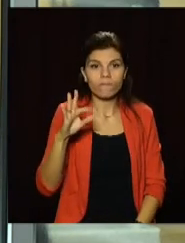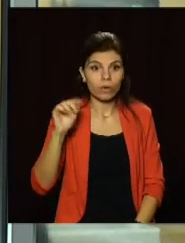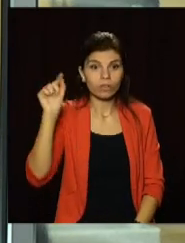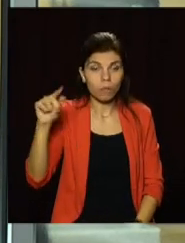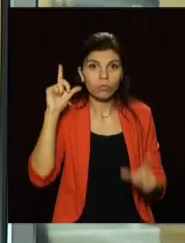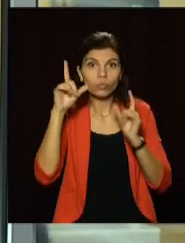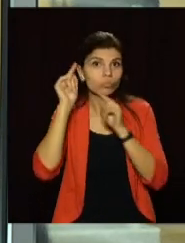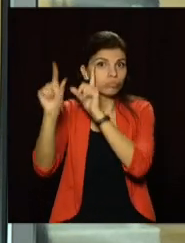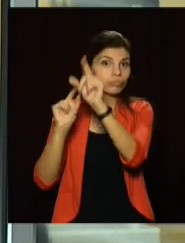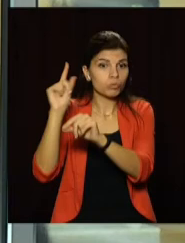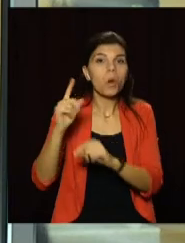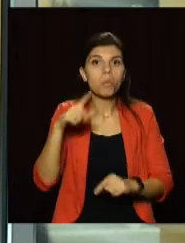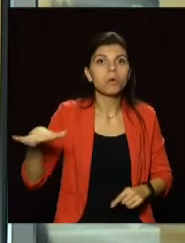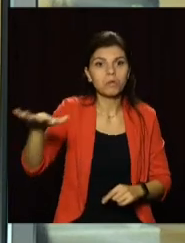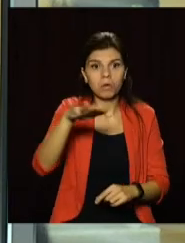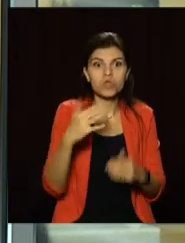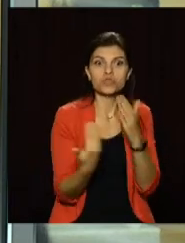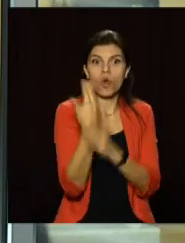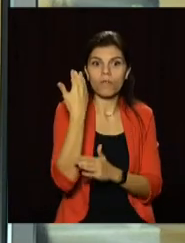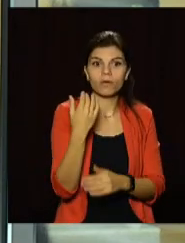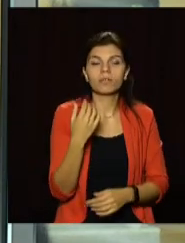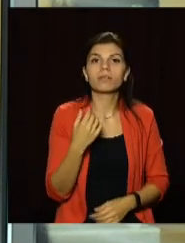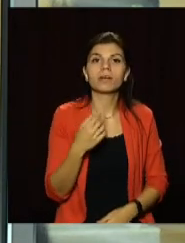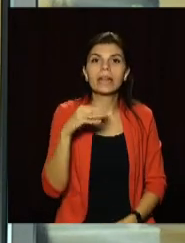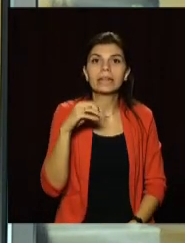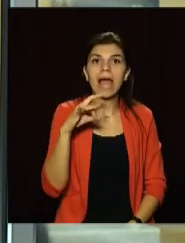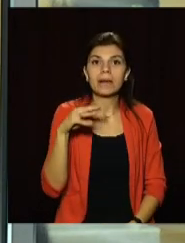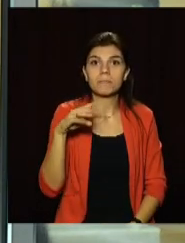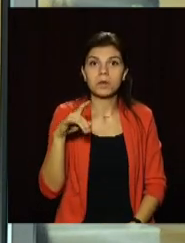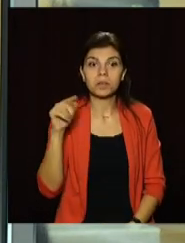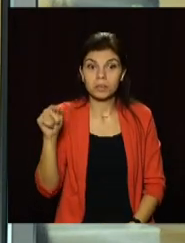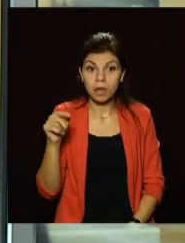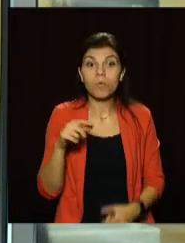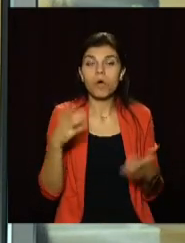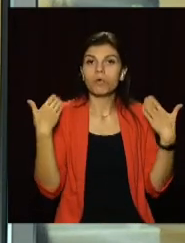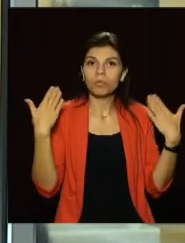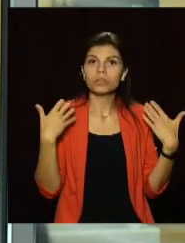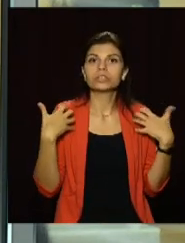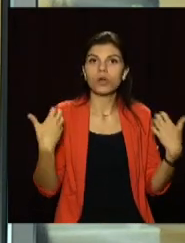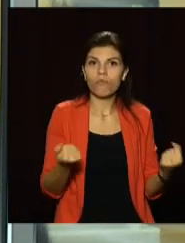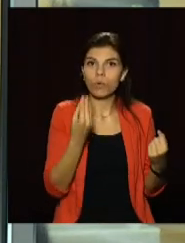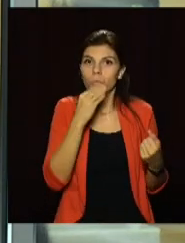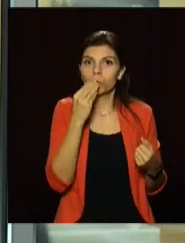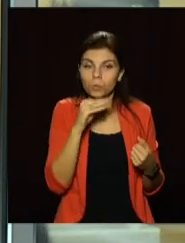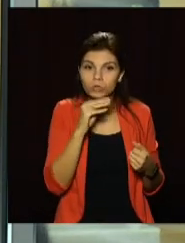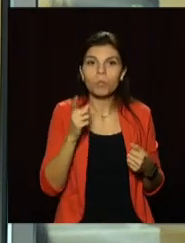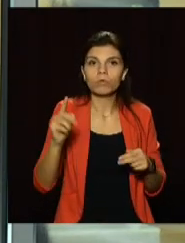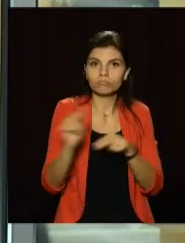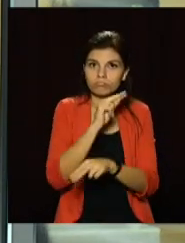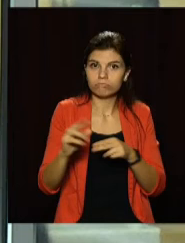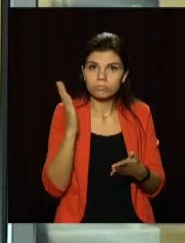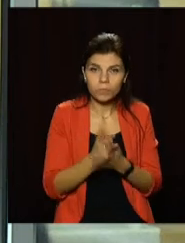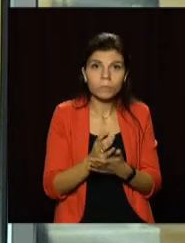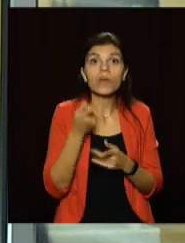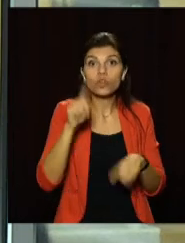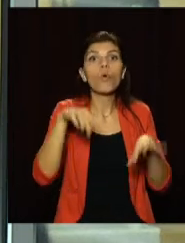Усе через новий термальний комплекс «Арабатські терми». Тут відпочивальники поліпшують своє здоров'я завдяки цілющим процедурам. І